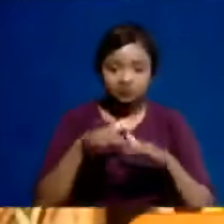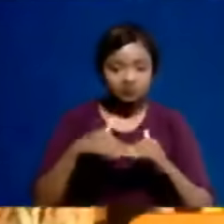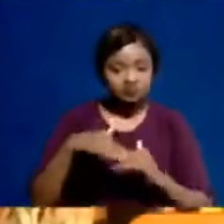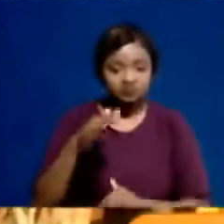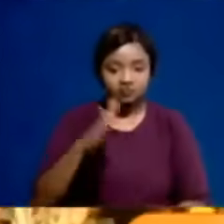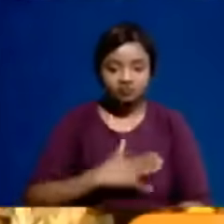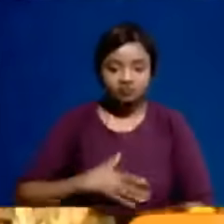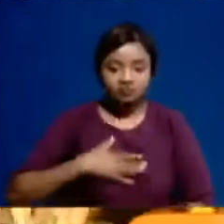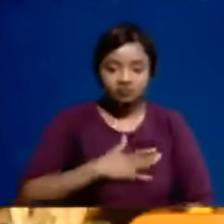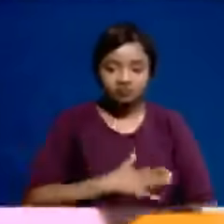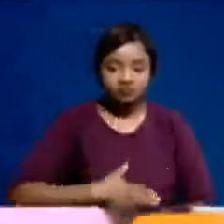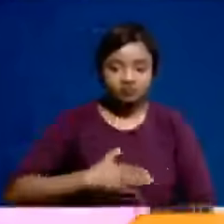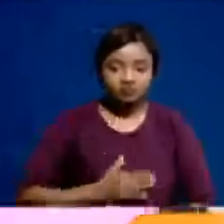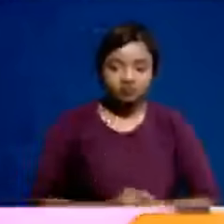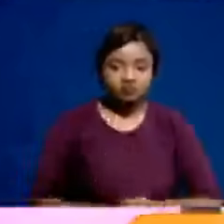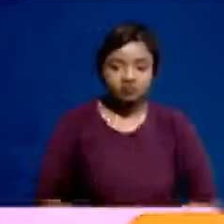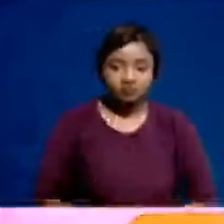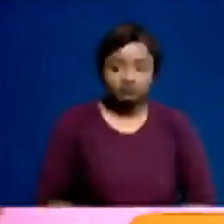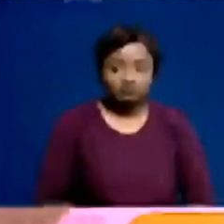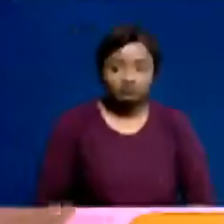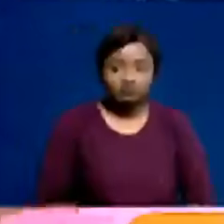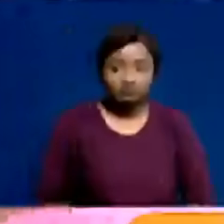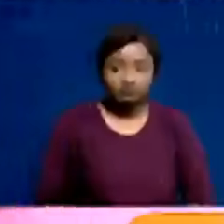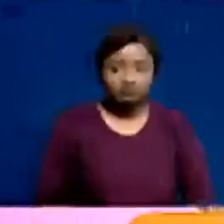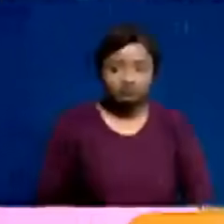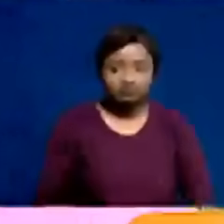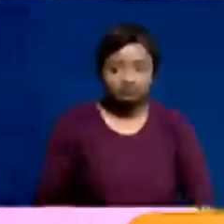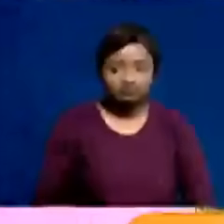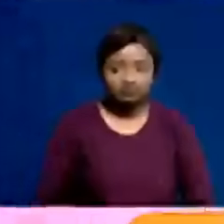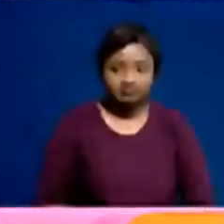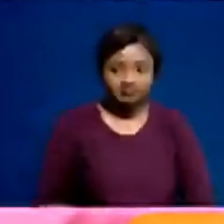wa sikukuu. Ben Kirui, runinga ya Citizen, Nairobi.